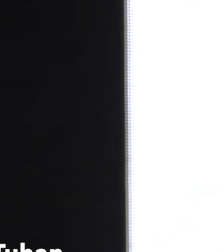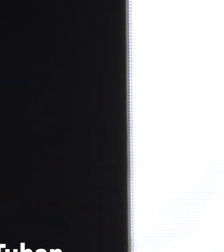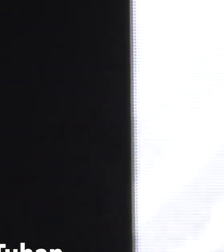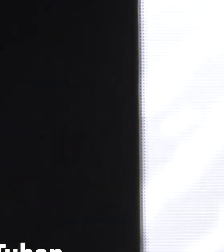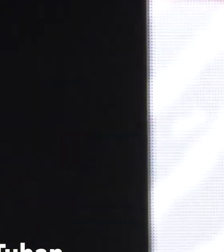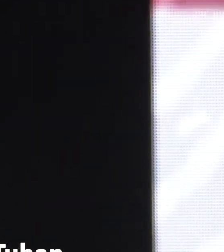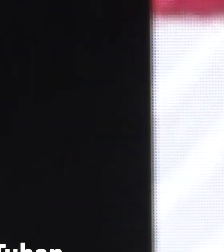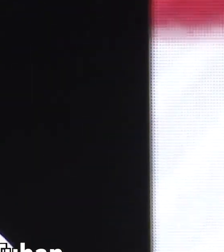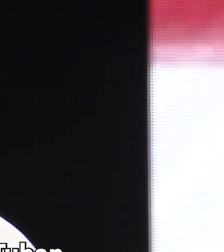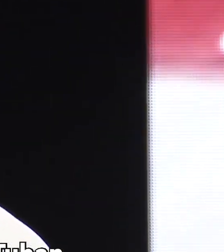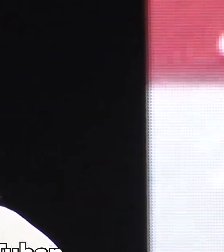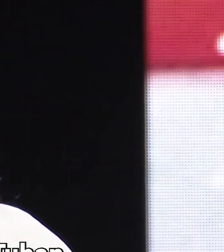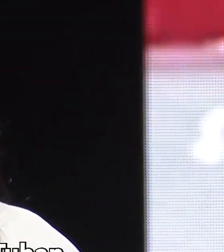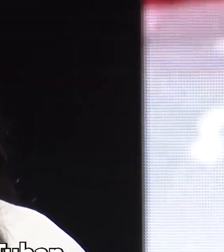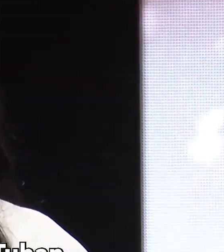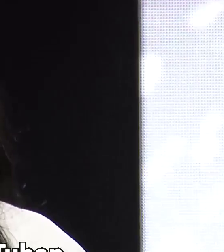Limpahkan